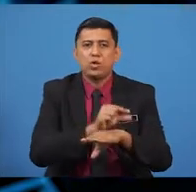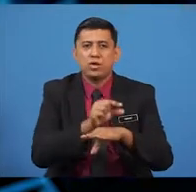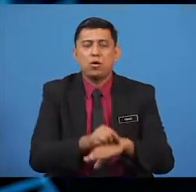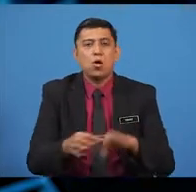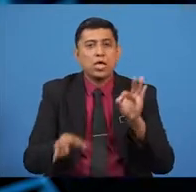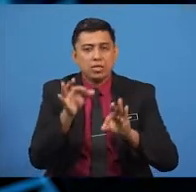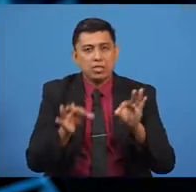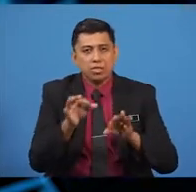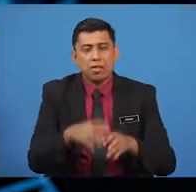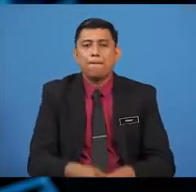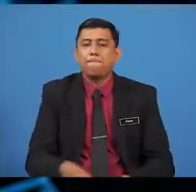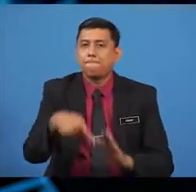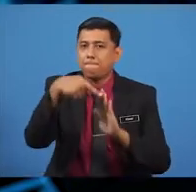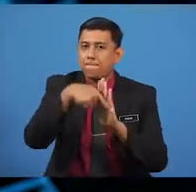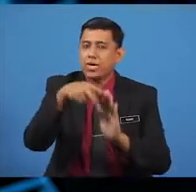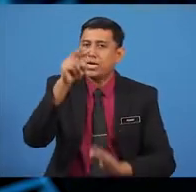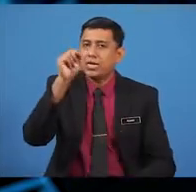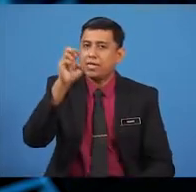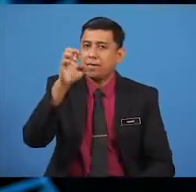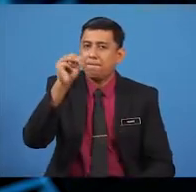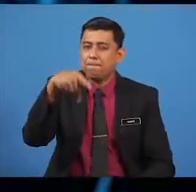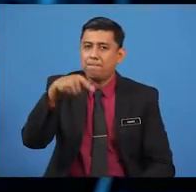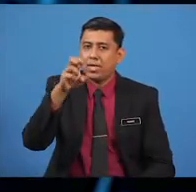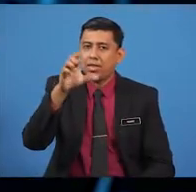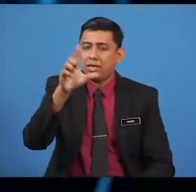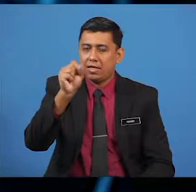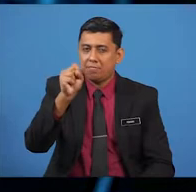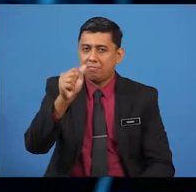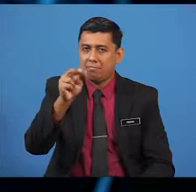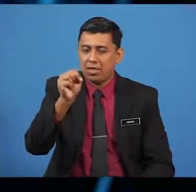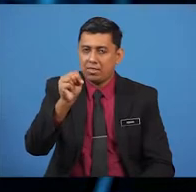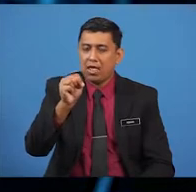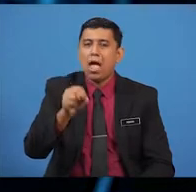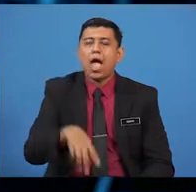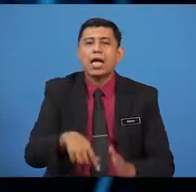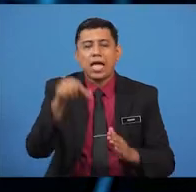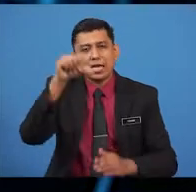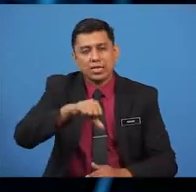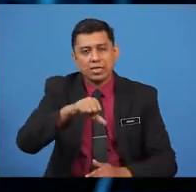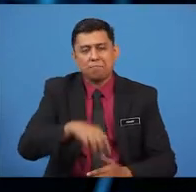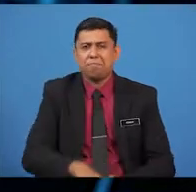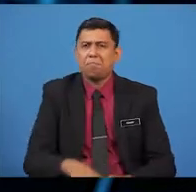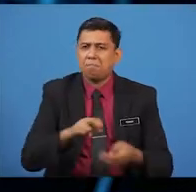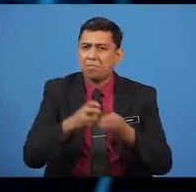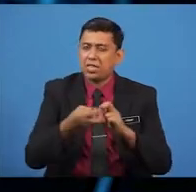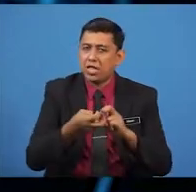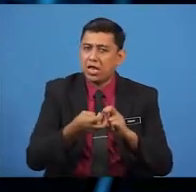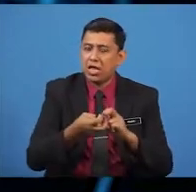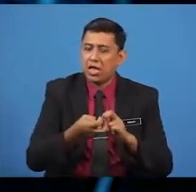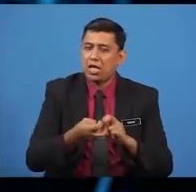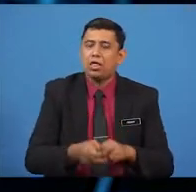digunakan jika penempelan embrio gagal. Masalah akan timbul apabila